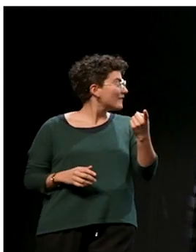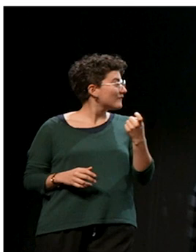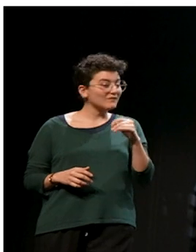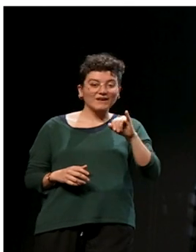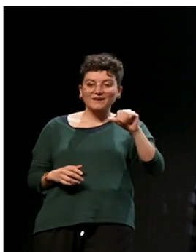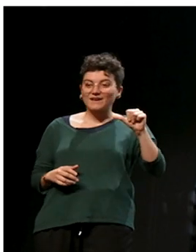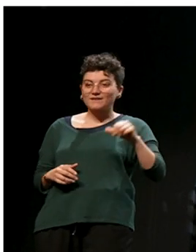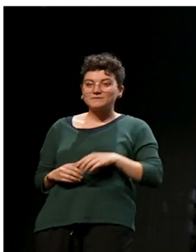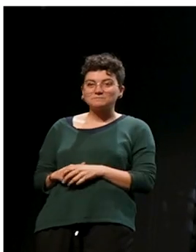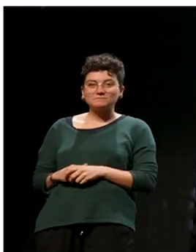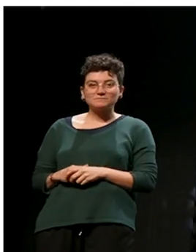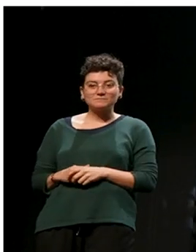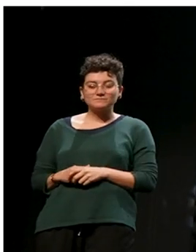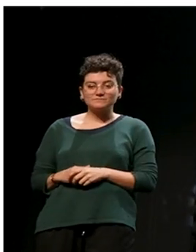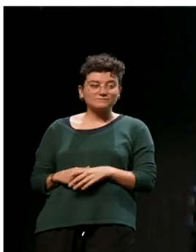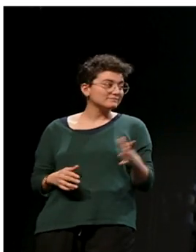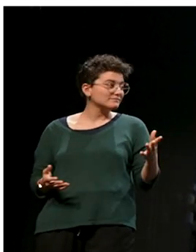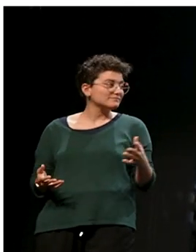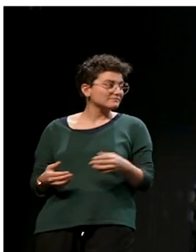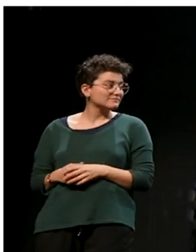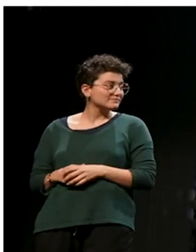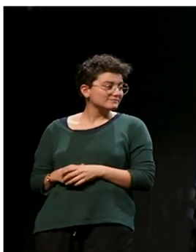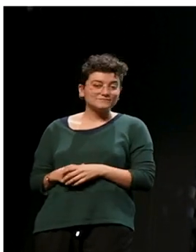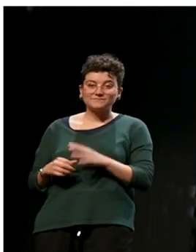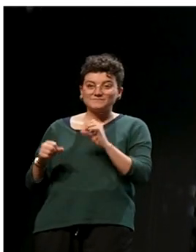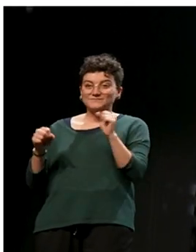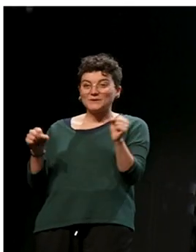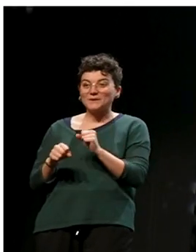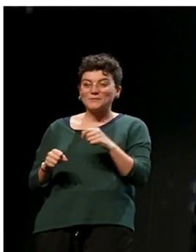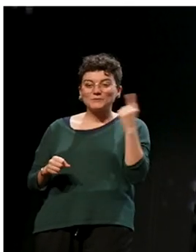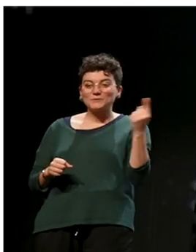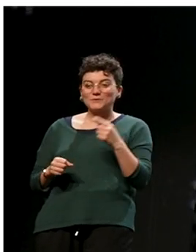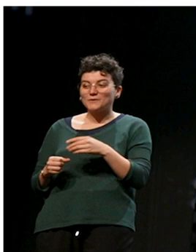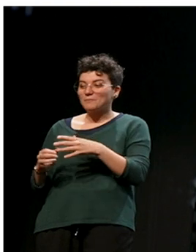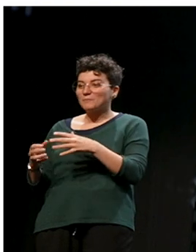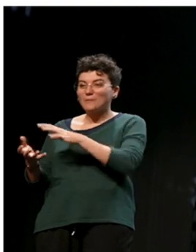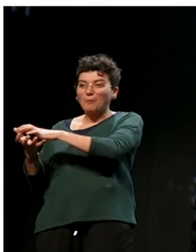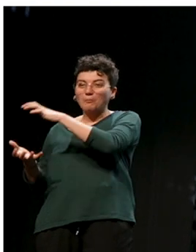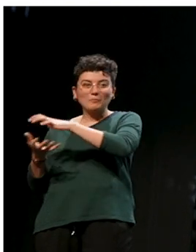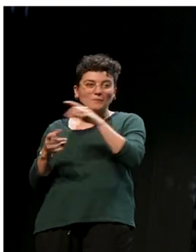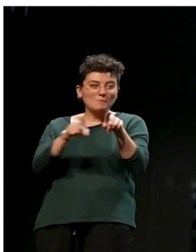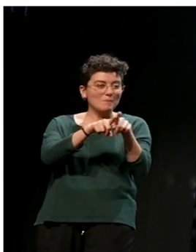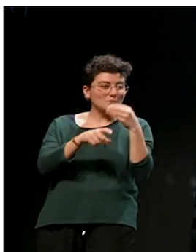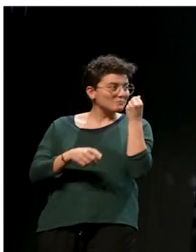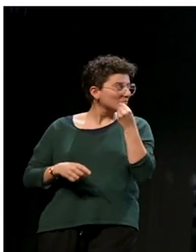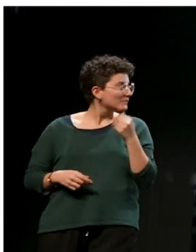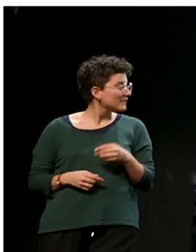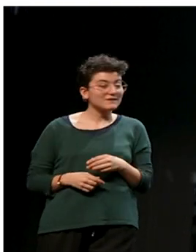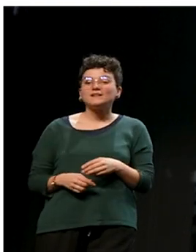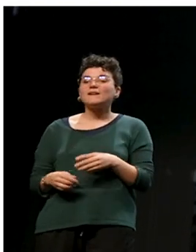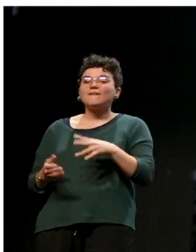Ah, ouais. Non, c'est juste bluffant parce qu'il y a à peu près, c'est à peu près équitable à chaque fois. Voilà, donc en fait, c'est la troisième